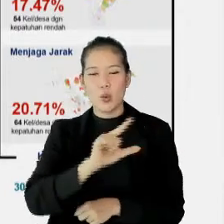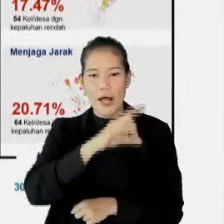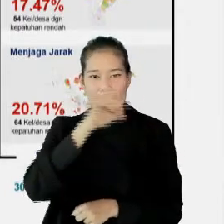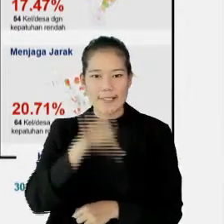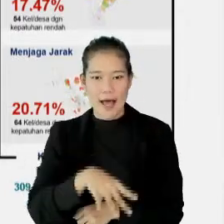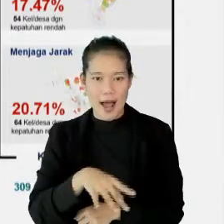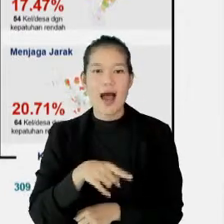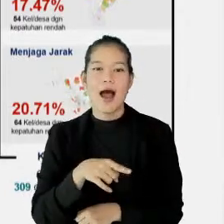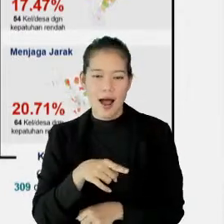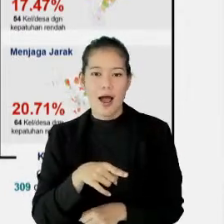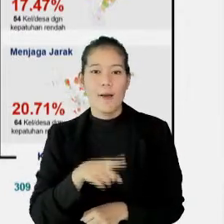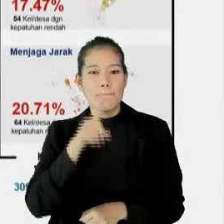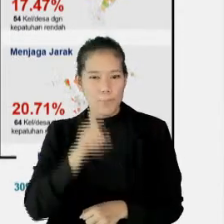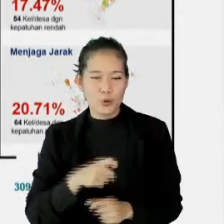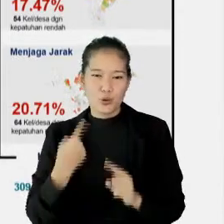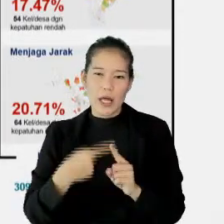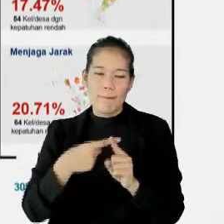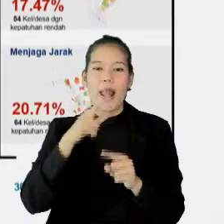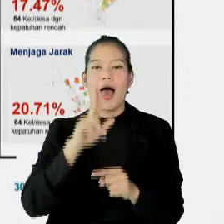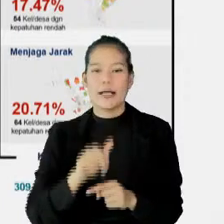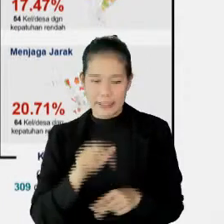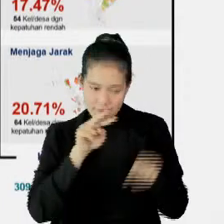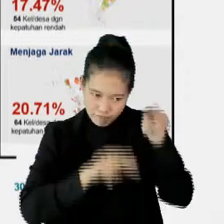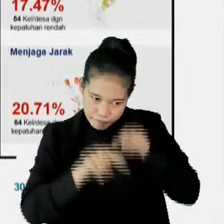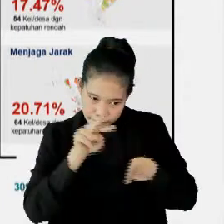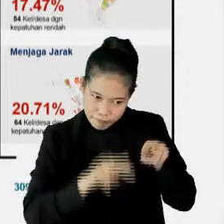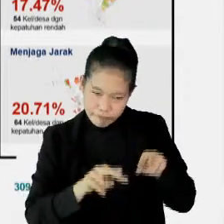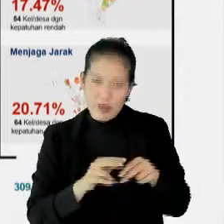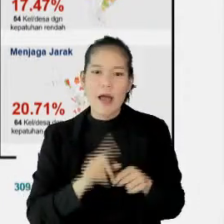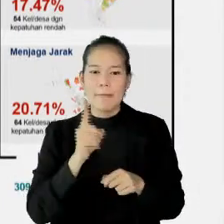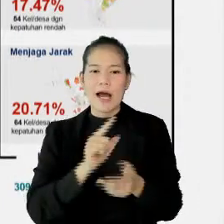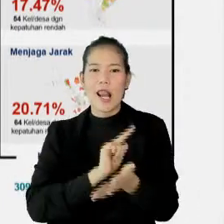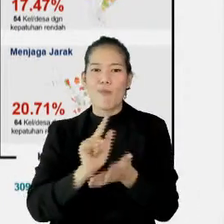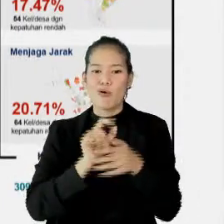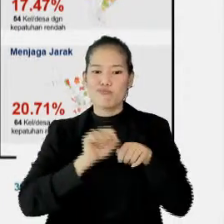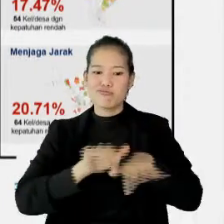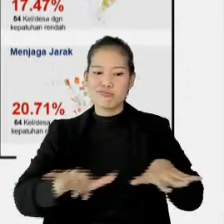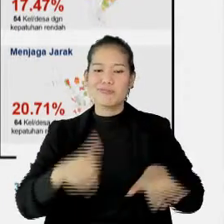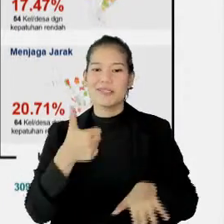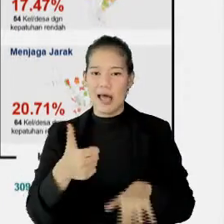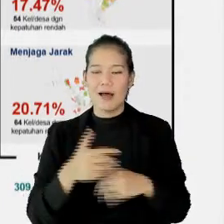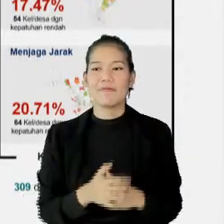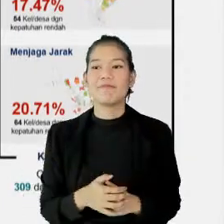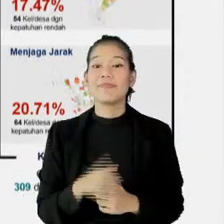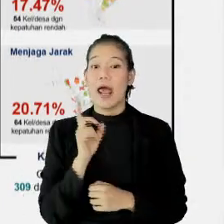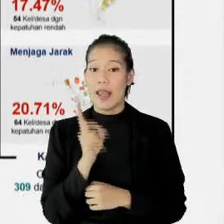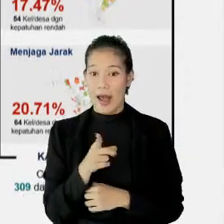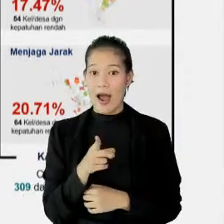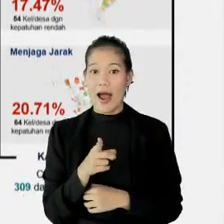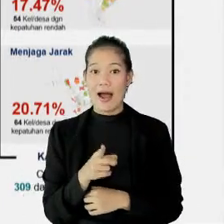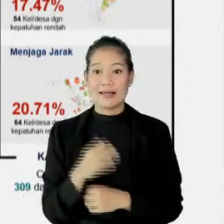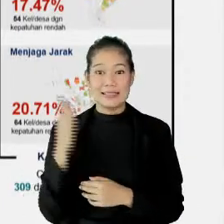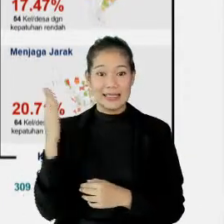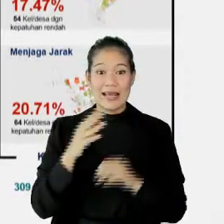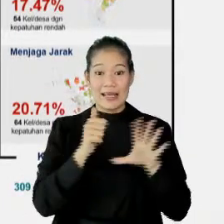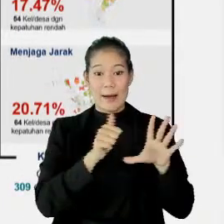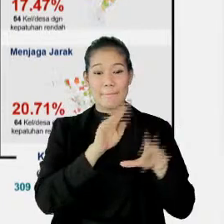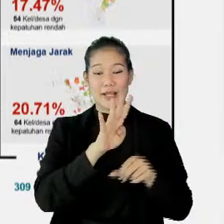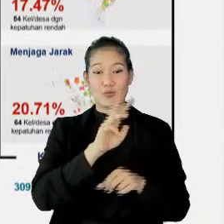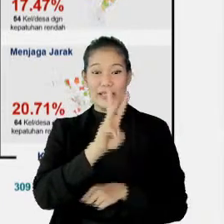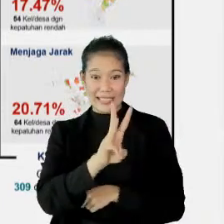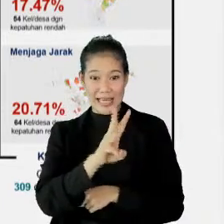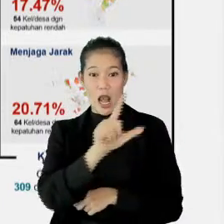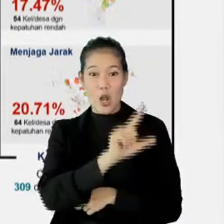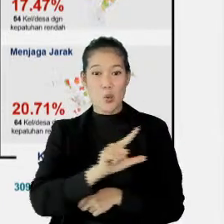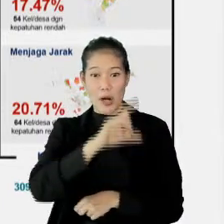desa. Masih perlu ditingkatkan lagi nih monitoringnya agar lebih luas cakupan pelaporannya. Dari angka ini, dari